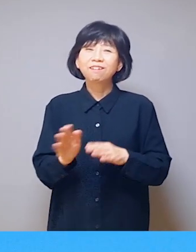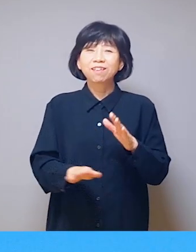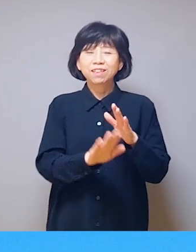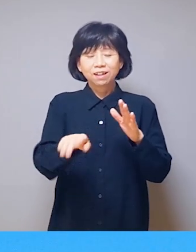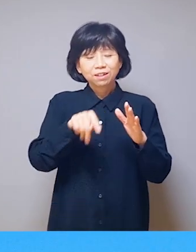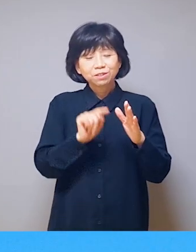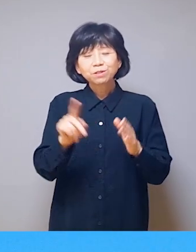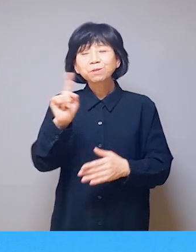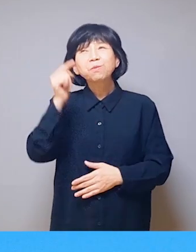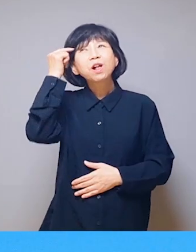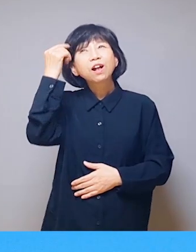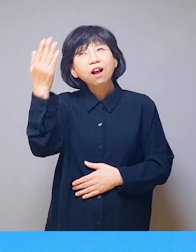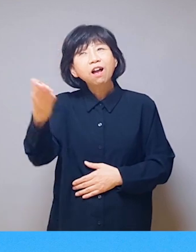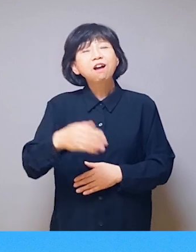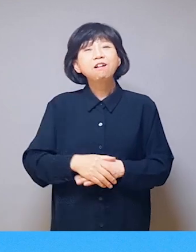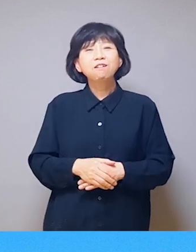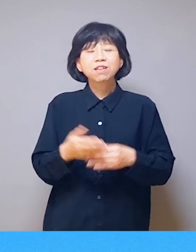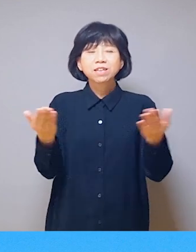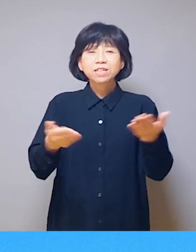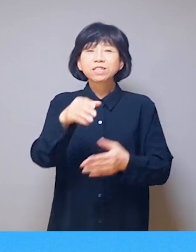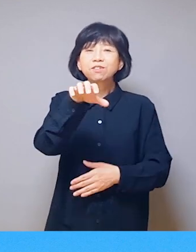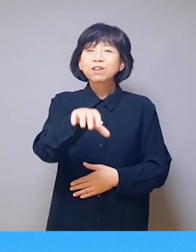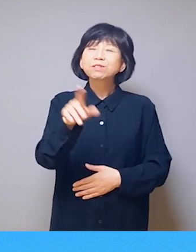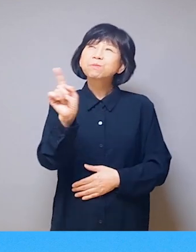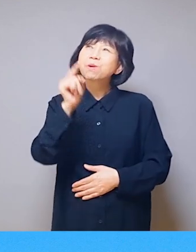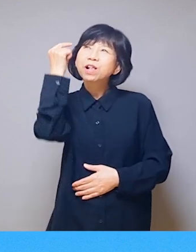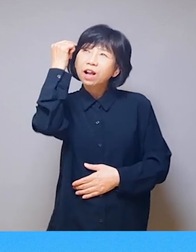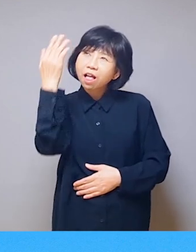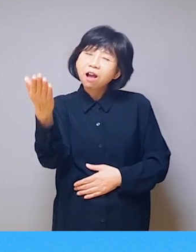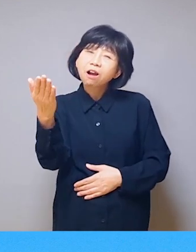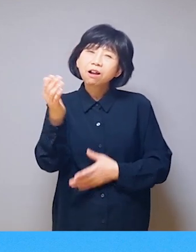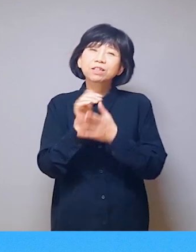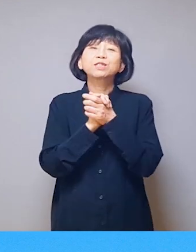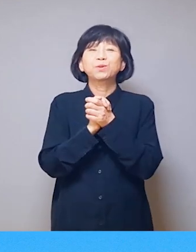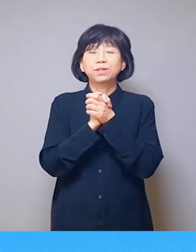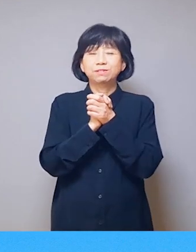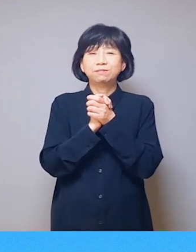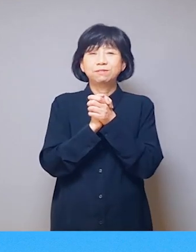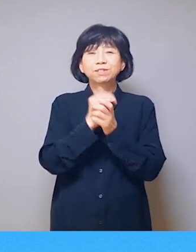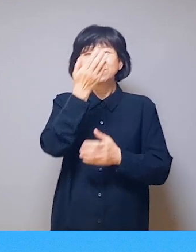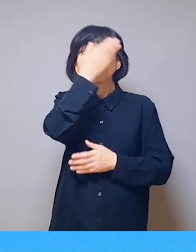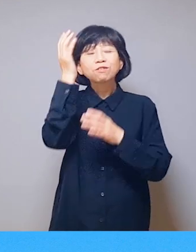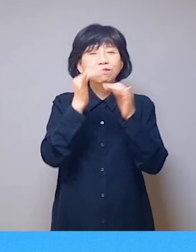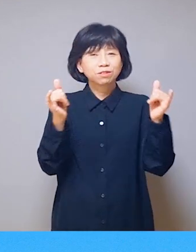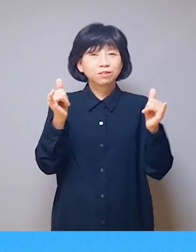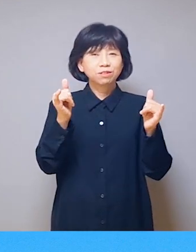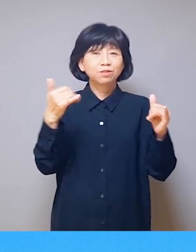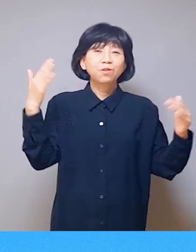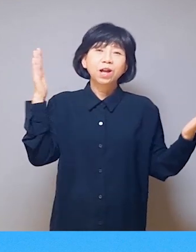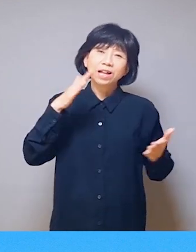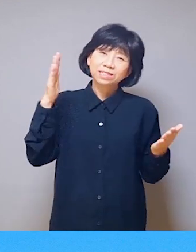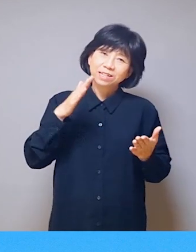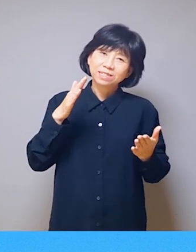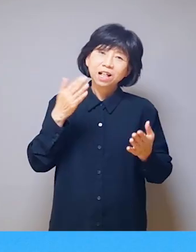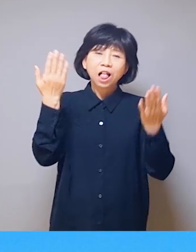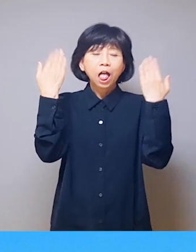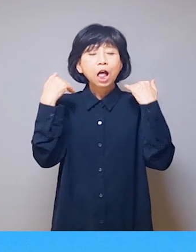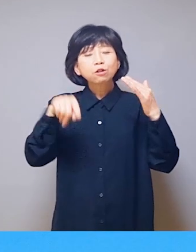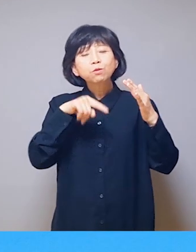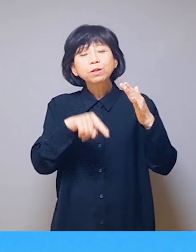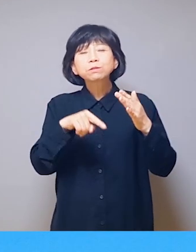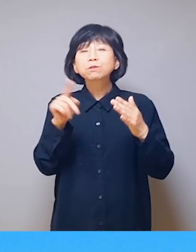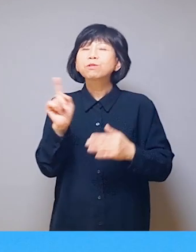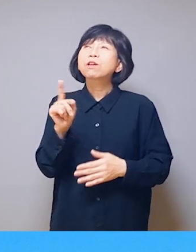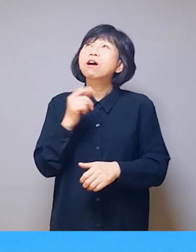할까요? 직장에서 뭐 할까요, 하나님? 우리 청년들도 있잖아요. 학교 다니는 청년들도 있거든요. 학교에서 뭘 할까요,